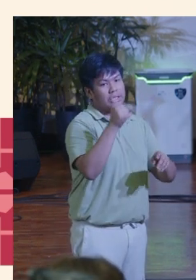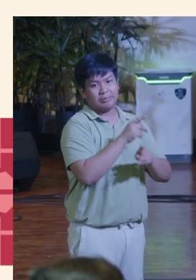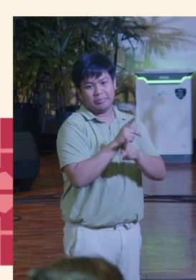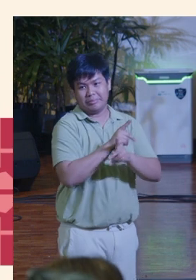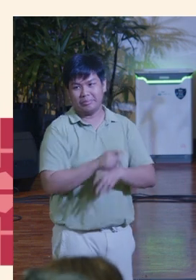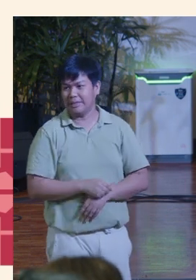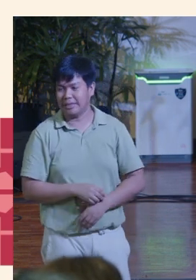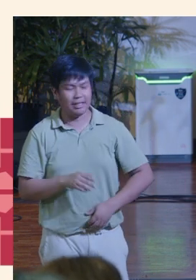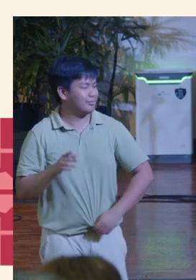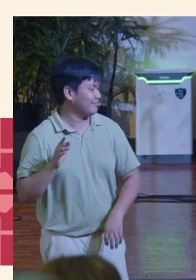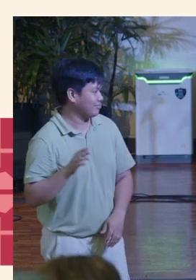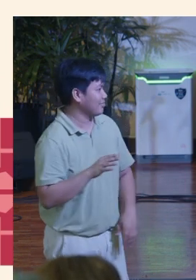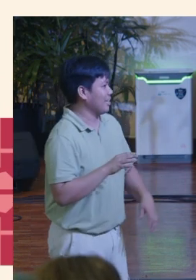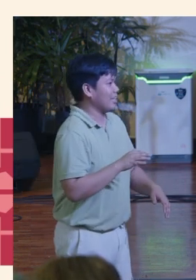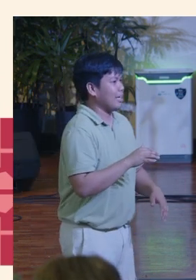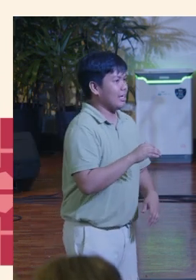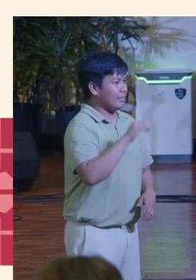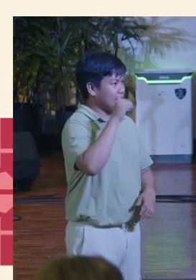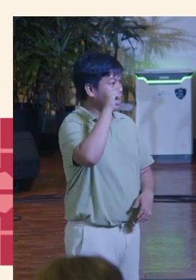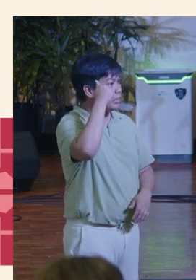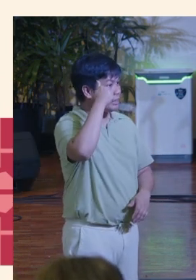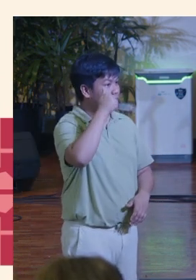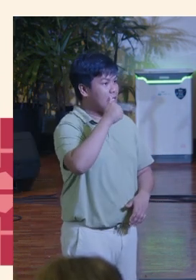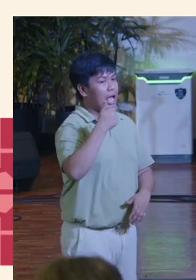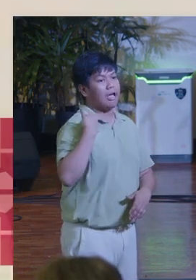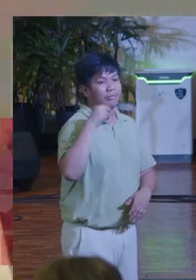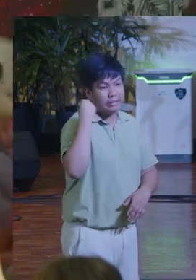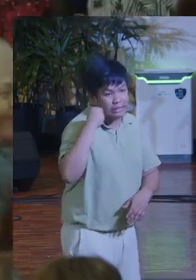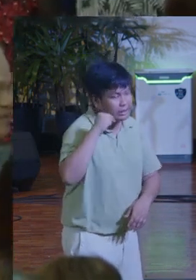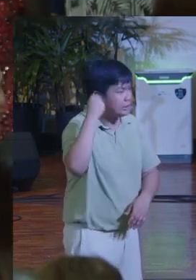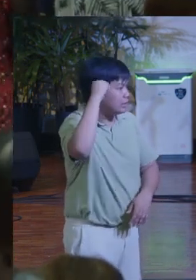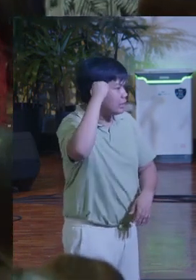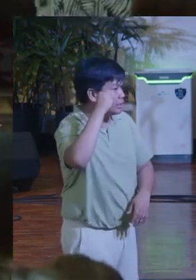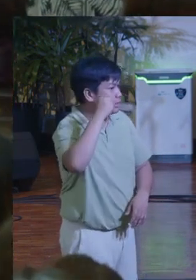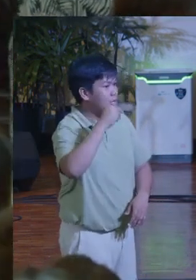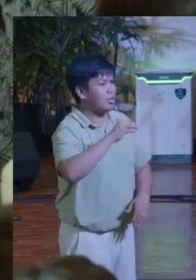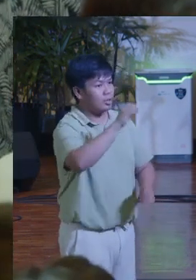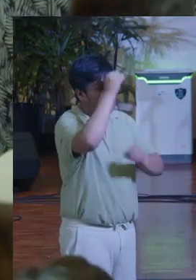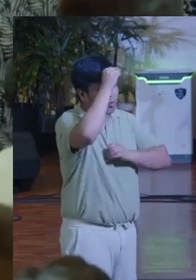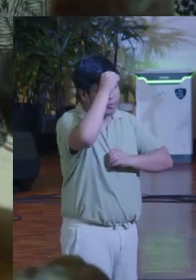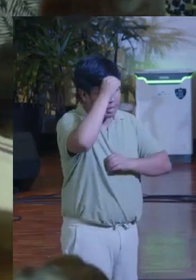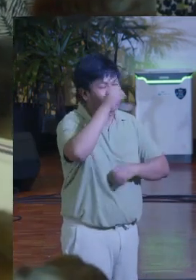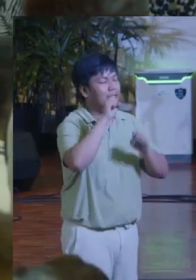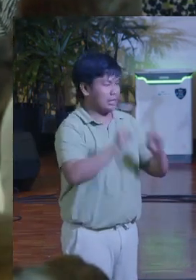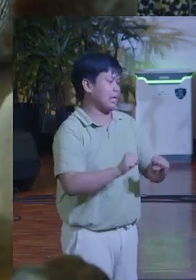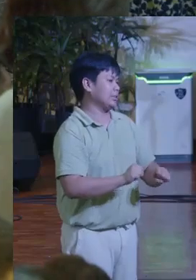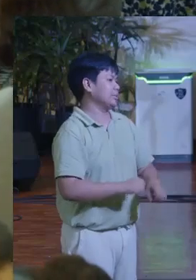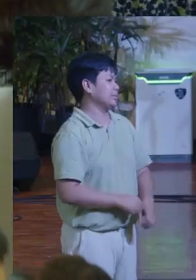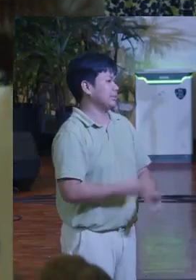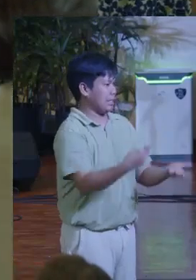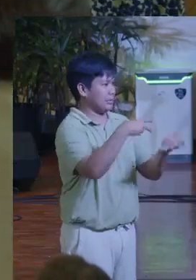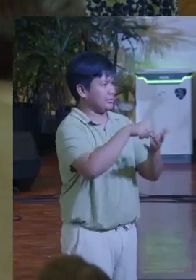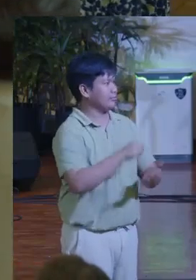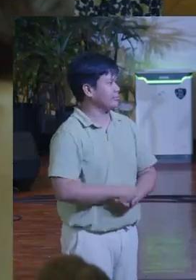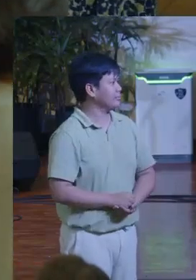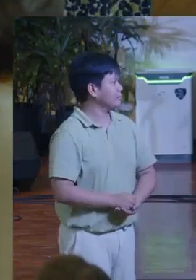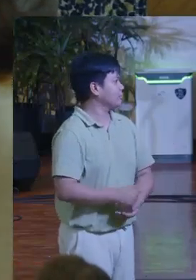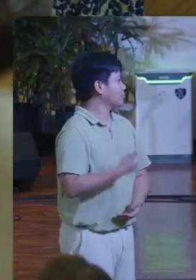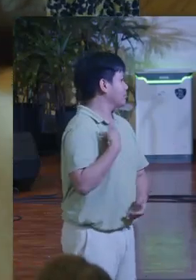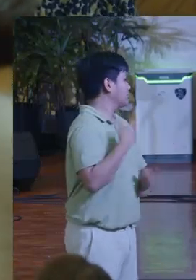sermon, no? Pero tayo po ay bibigyan natin sila ng mga